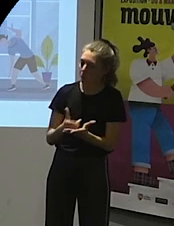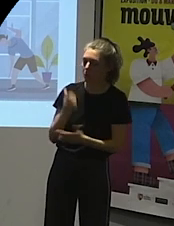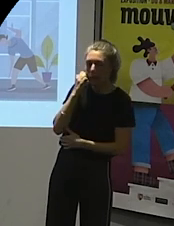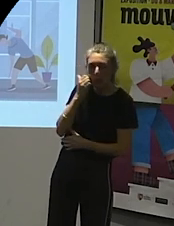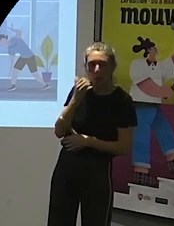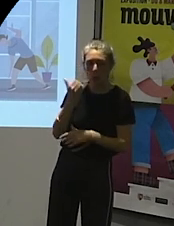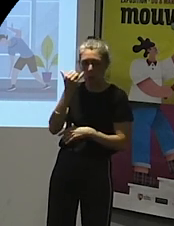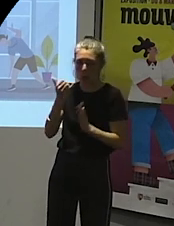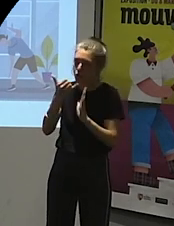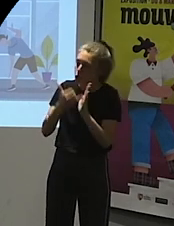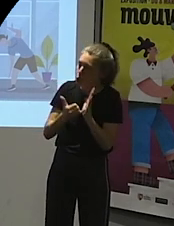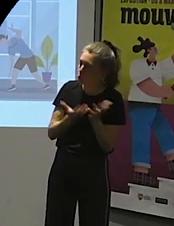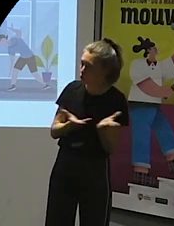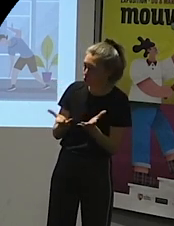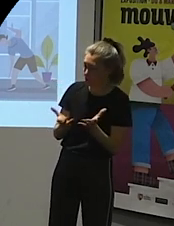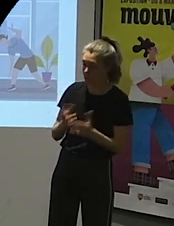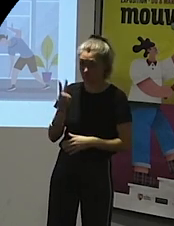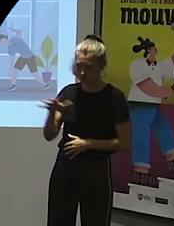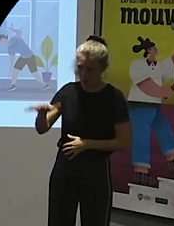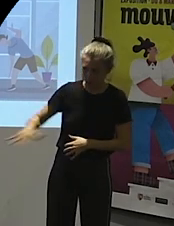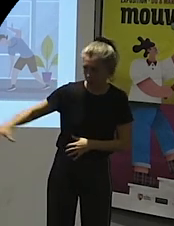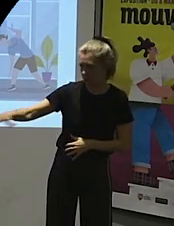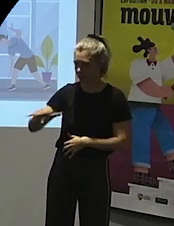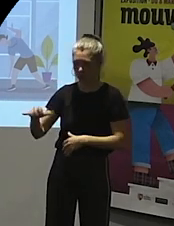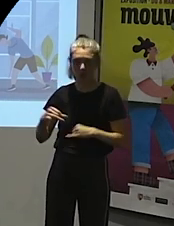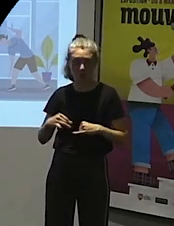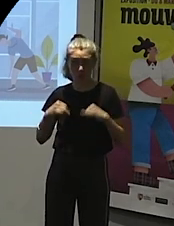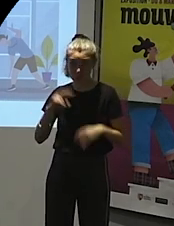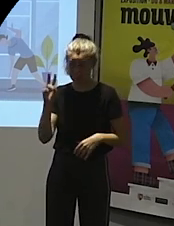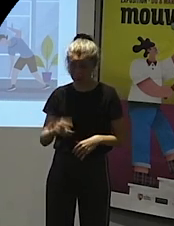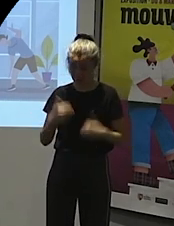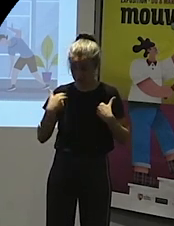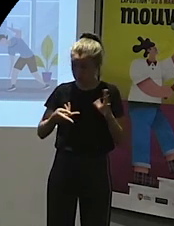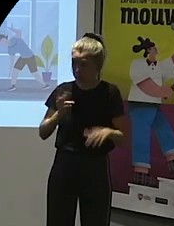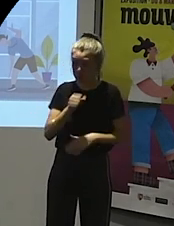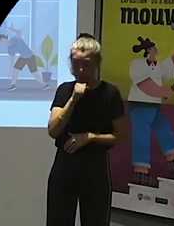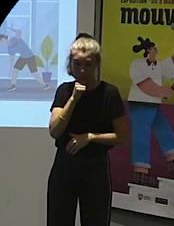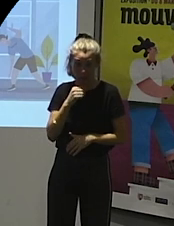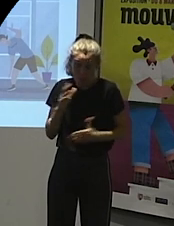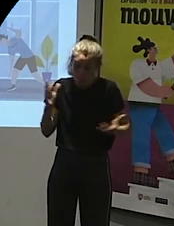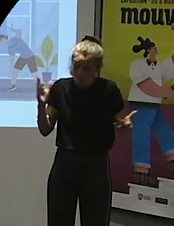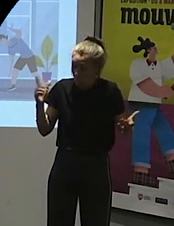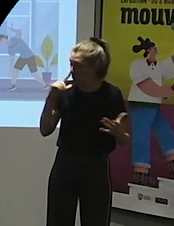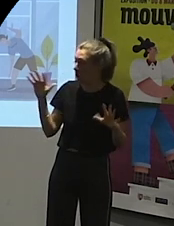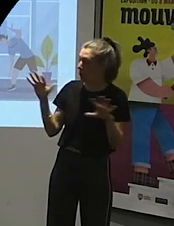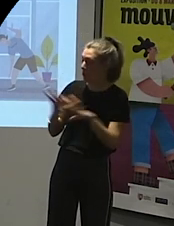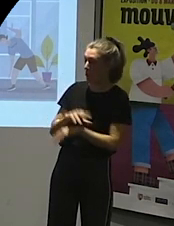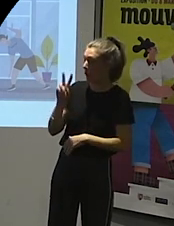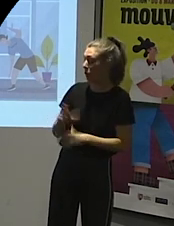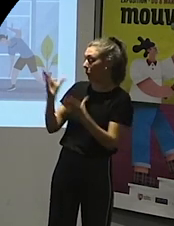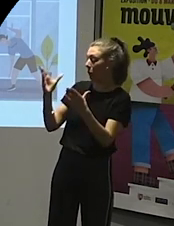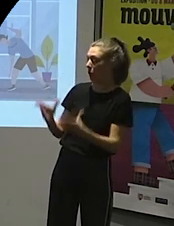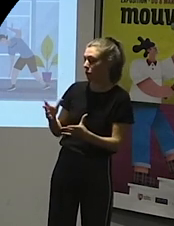Bon, j'étais encore entourée que de jeunes. Mais j'étais encore la plus vieille, mais je ne sais pas, je ne m'en suis pas perçue, ils ne me l'ont pas montré, ils ont été